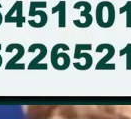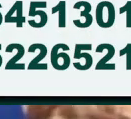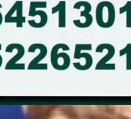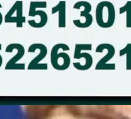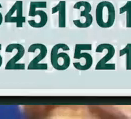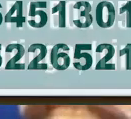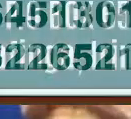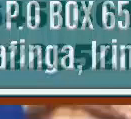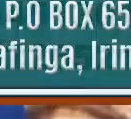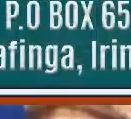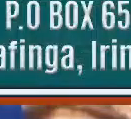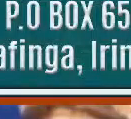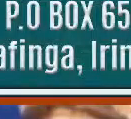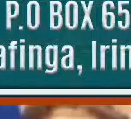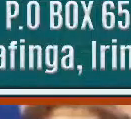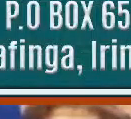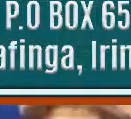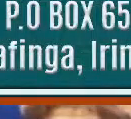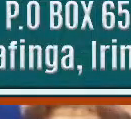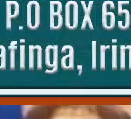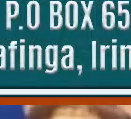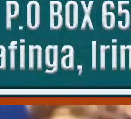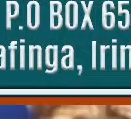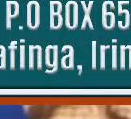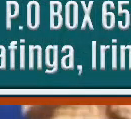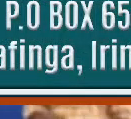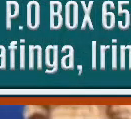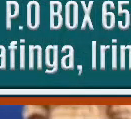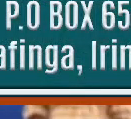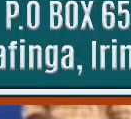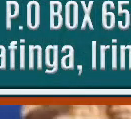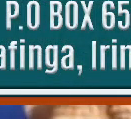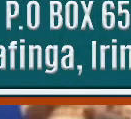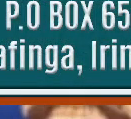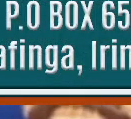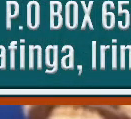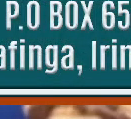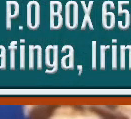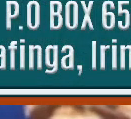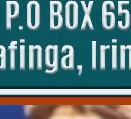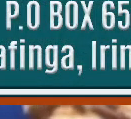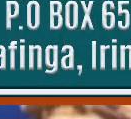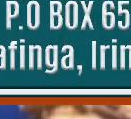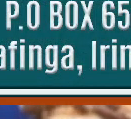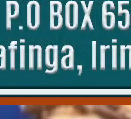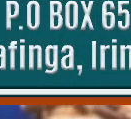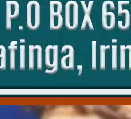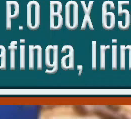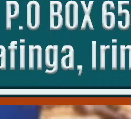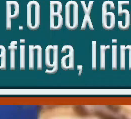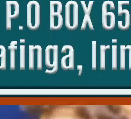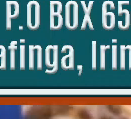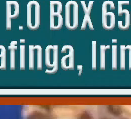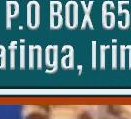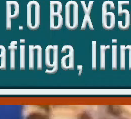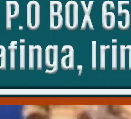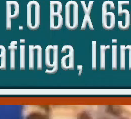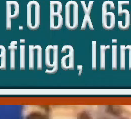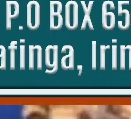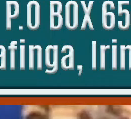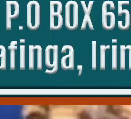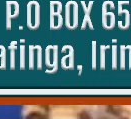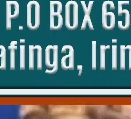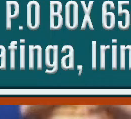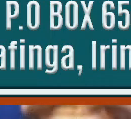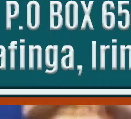64361 katika halmashauri 184 utakaofanyika mwaka 2024, kuratibu swala la